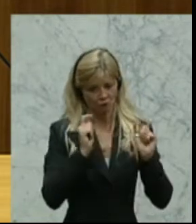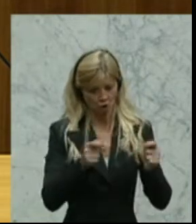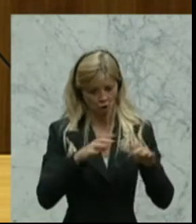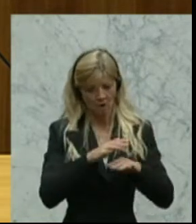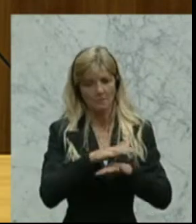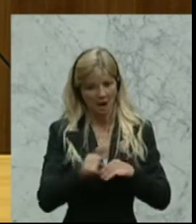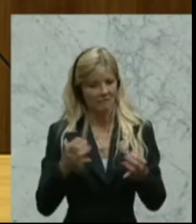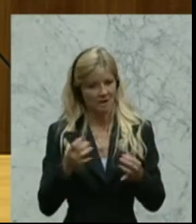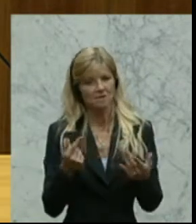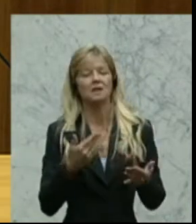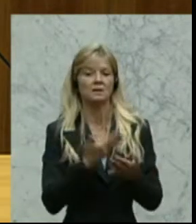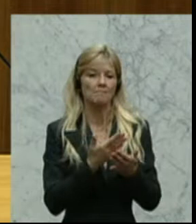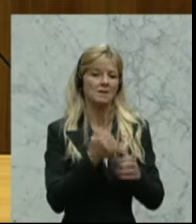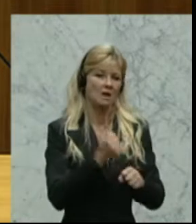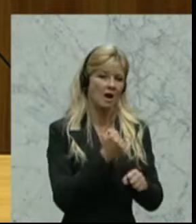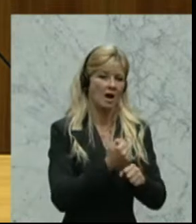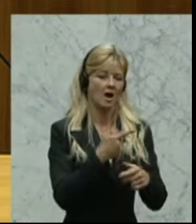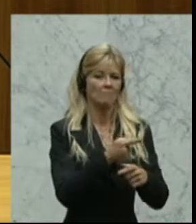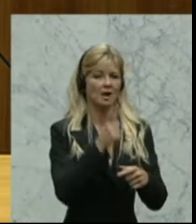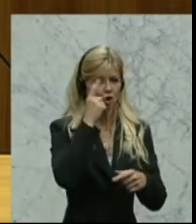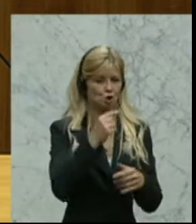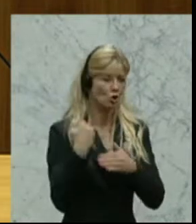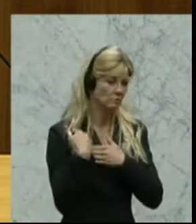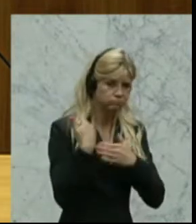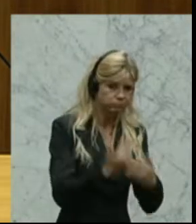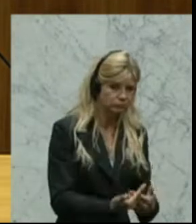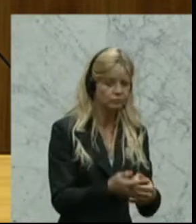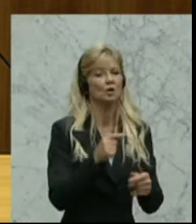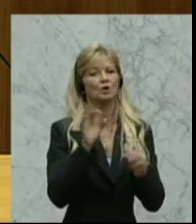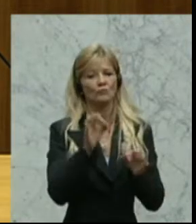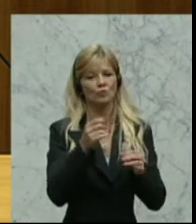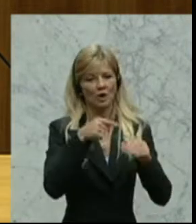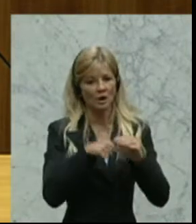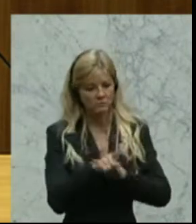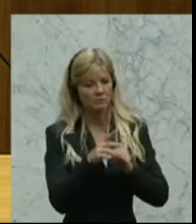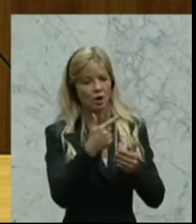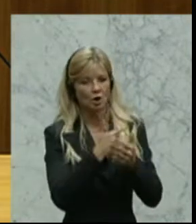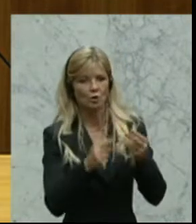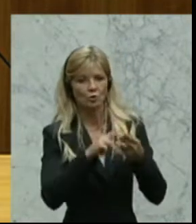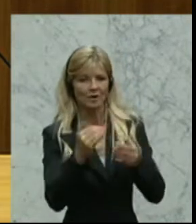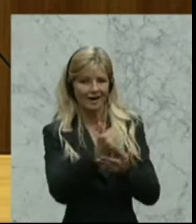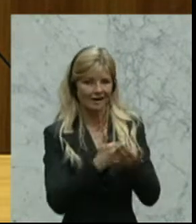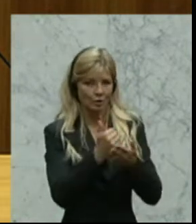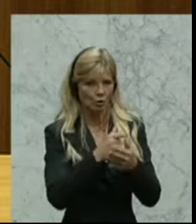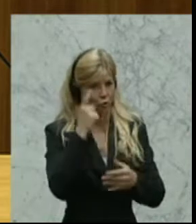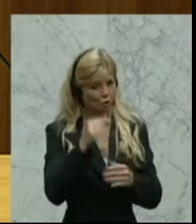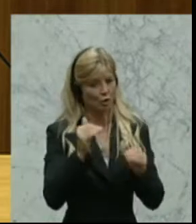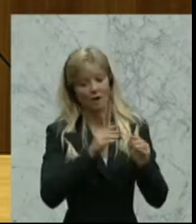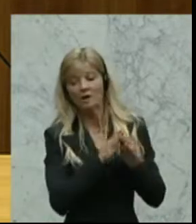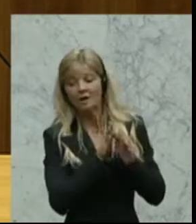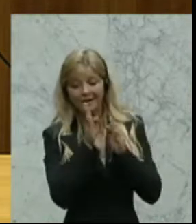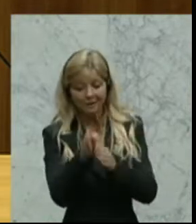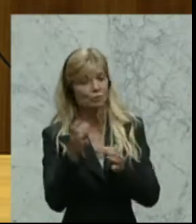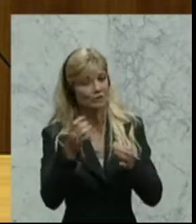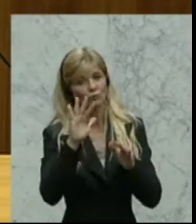den Eingangssteuersatz in der Lohn- und Einkommensteuer in Richtung 25% senkt. Und wenn ich das sage,